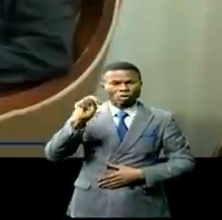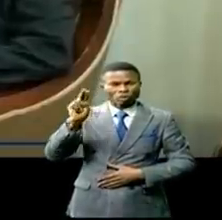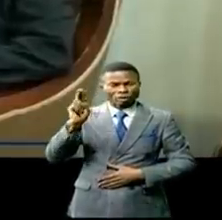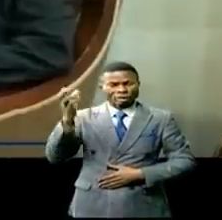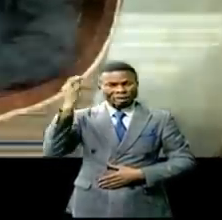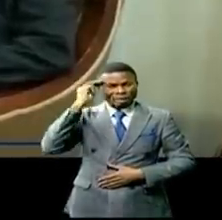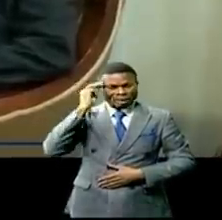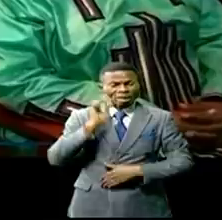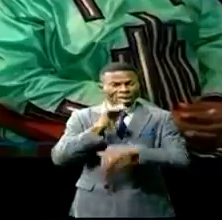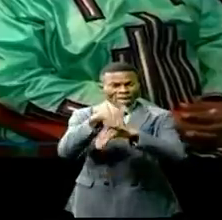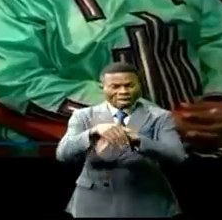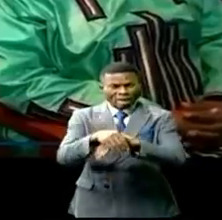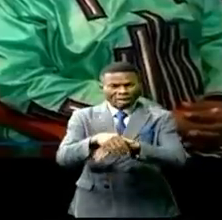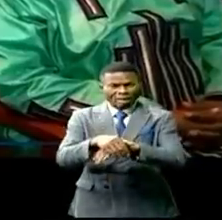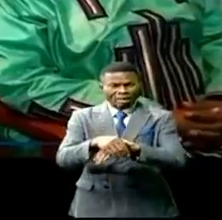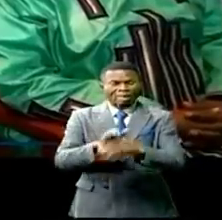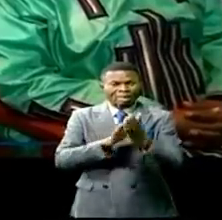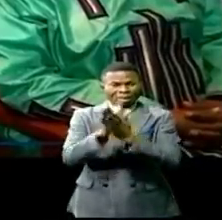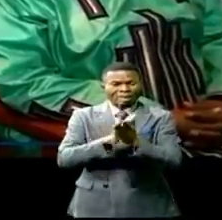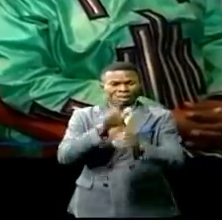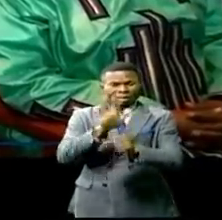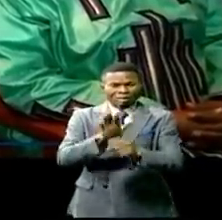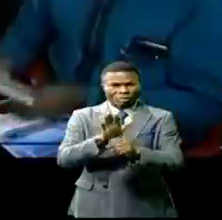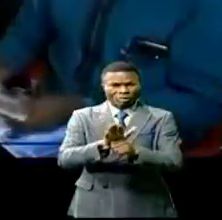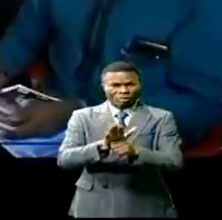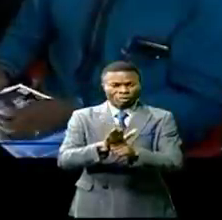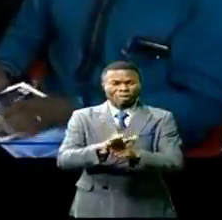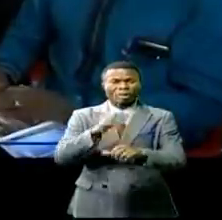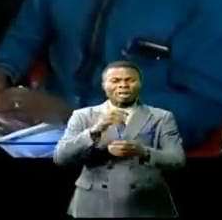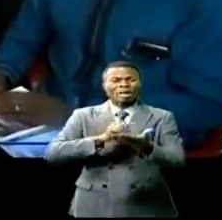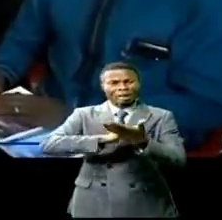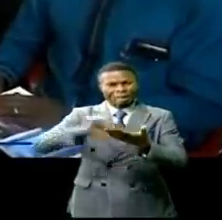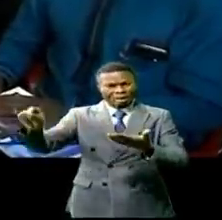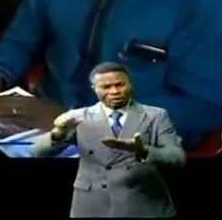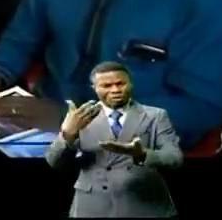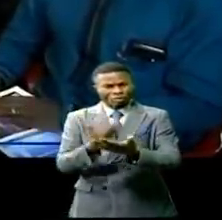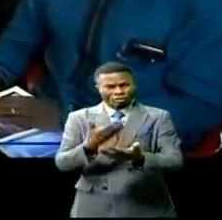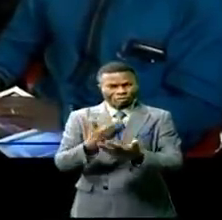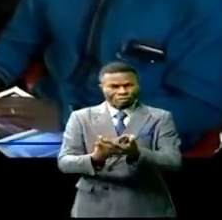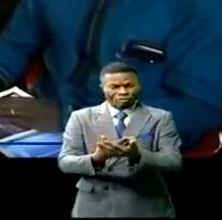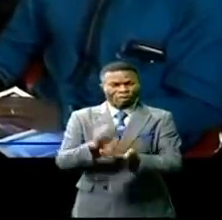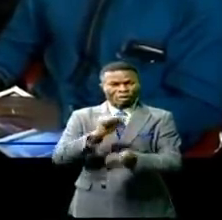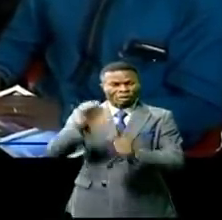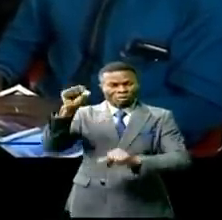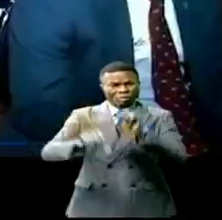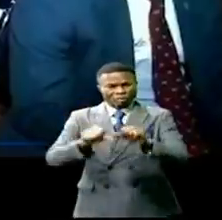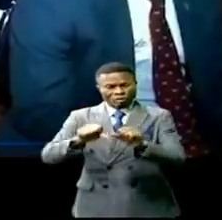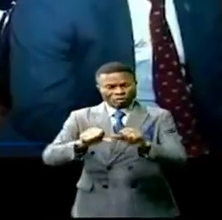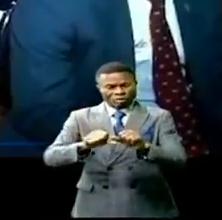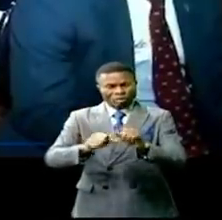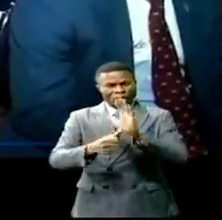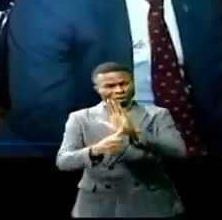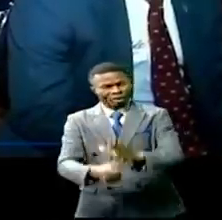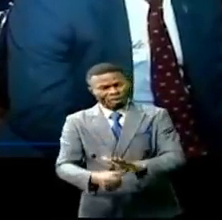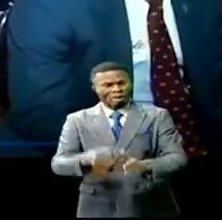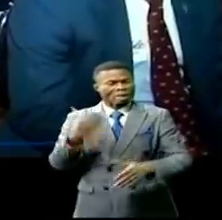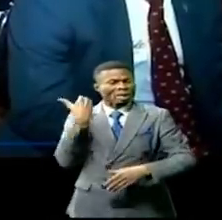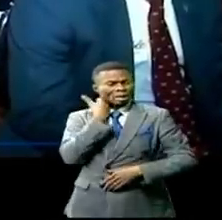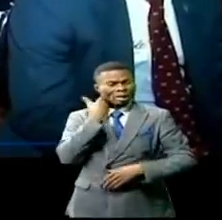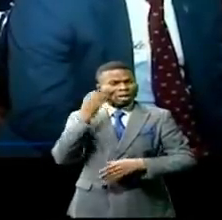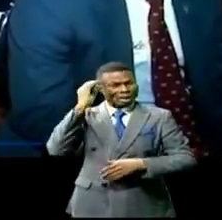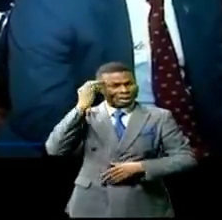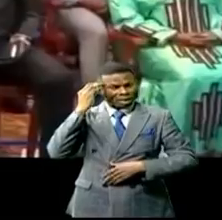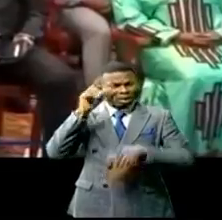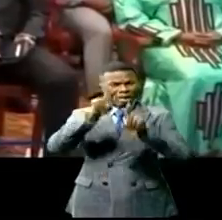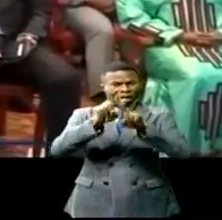dans cette lutte l'accent est mis sur leur a dit qu'à sion urgente des inégalités qui alimente l'épidémie du sida et d'autres